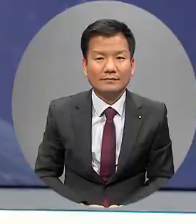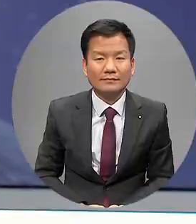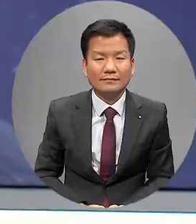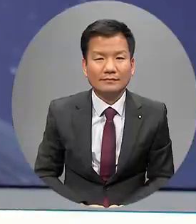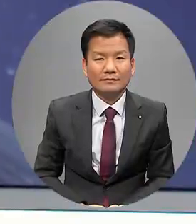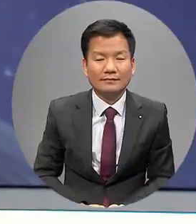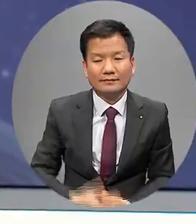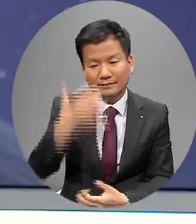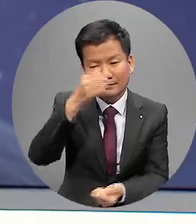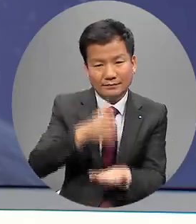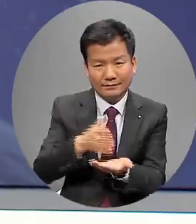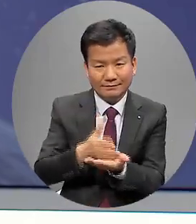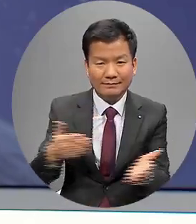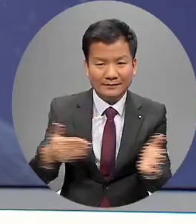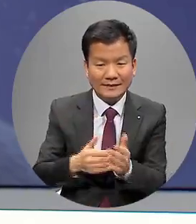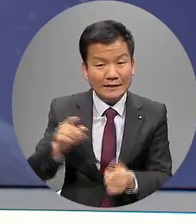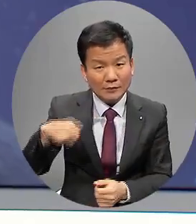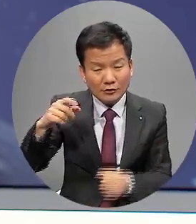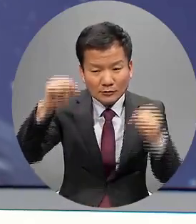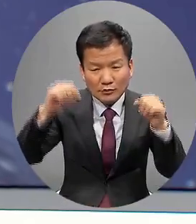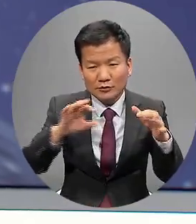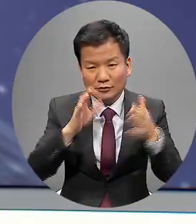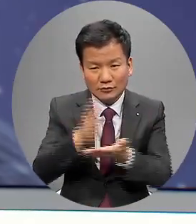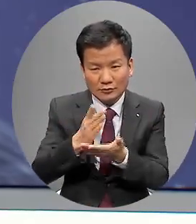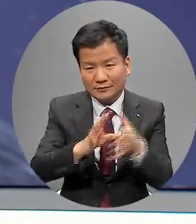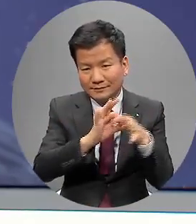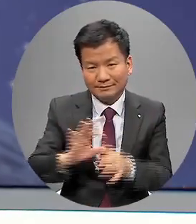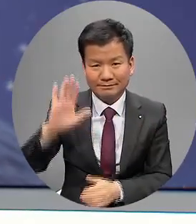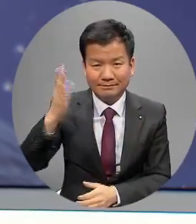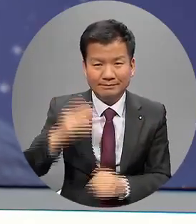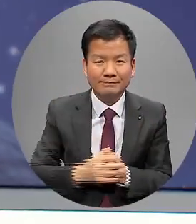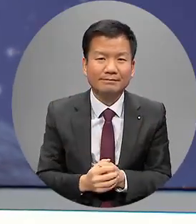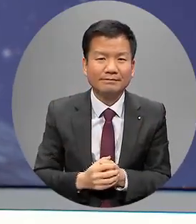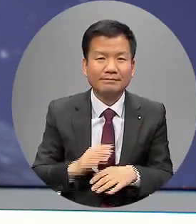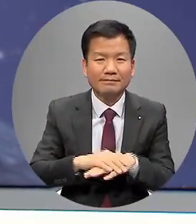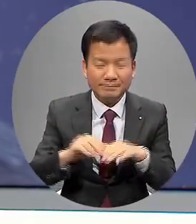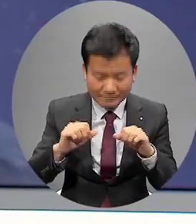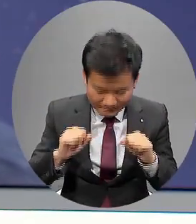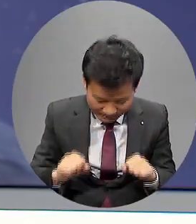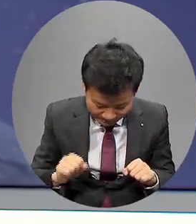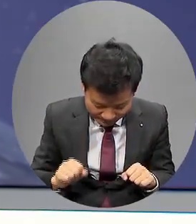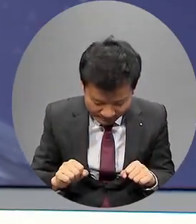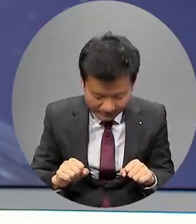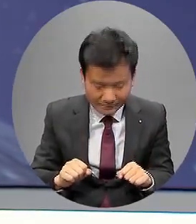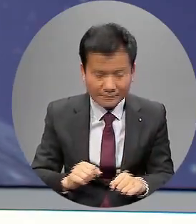설치합니다 습니다 잠시 후 스포츠 뉴스가 이어집니다 시청해 주신 여러분 고맙습니다